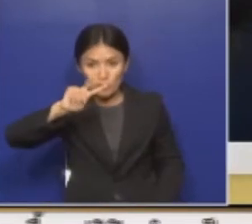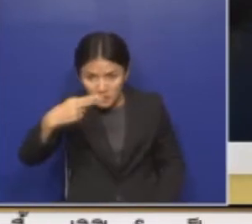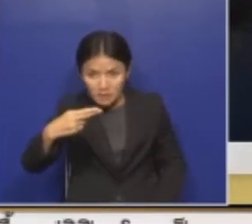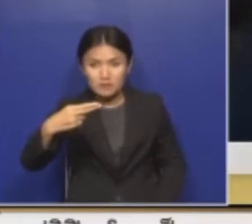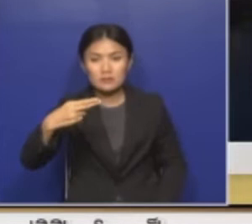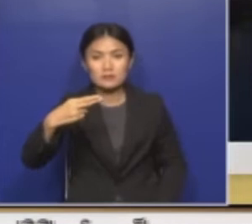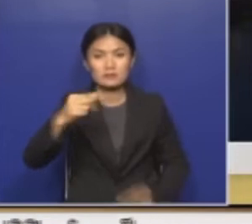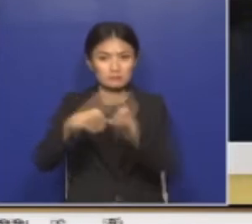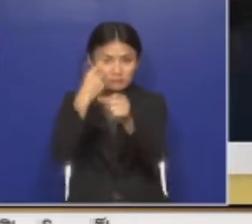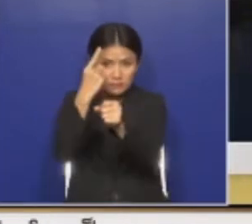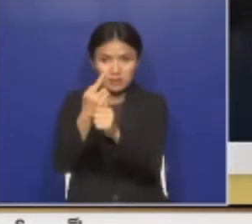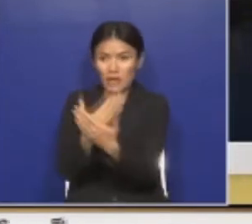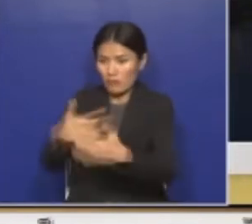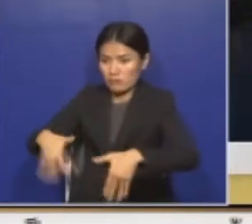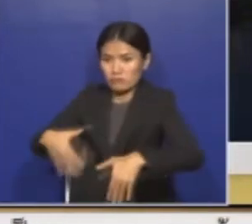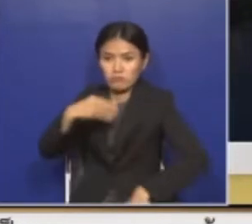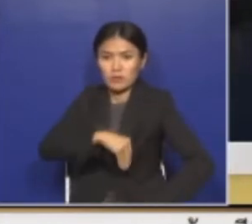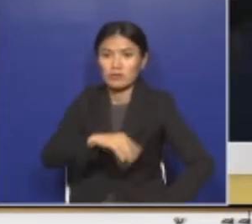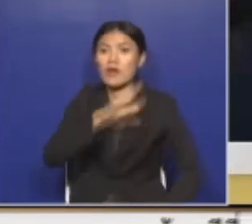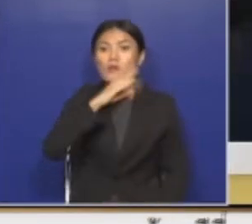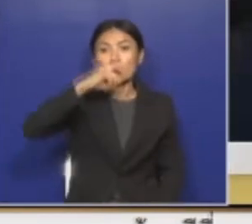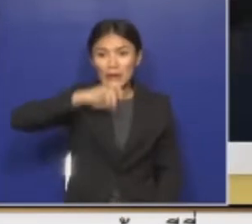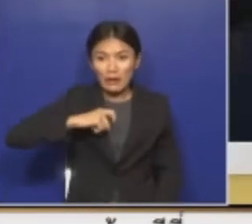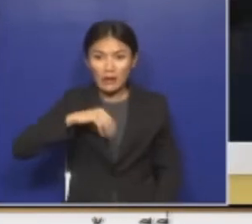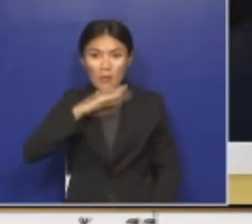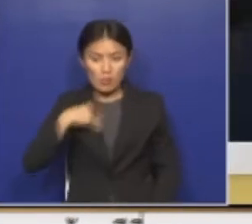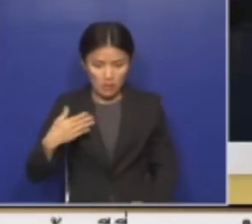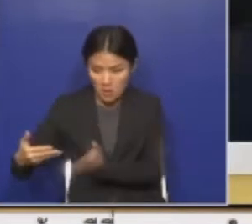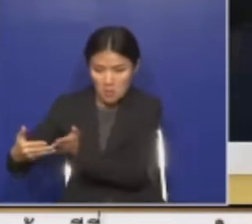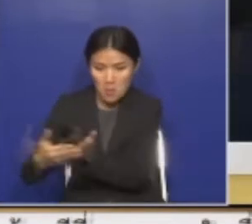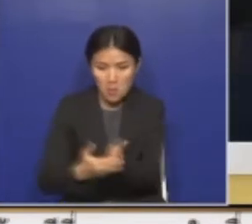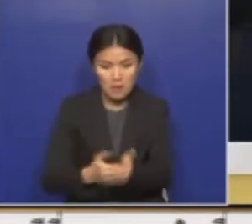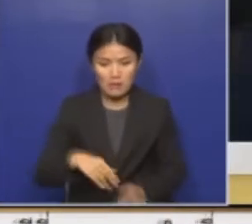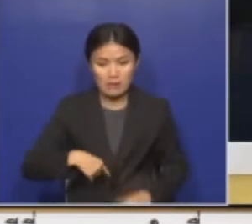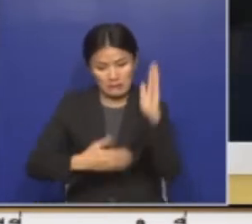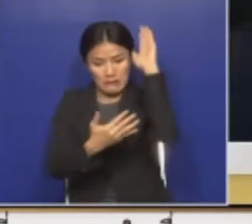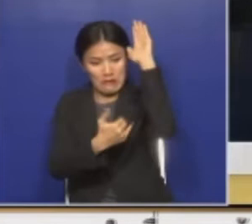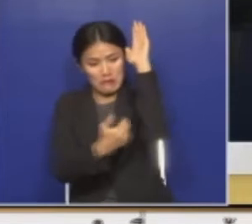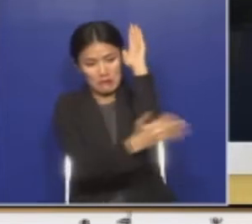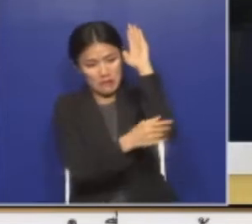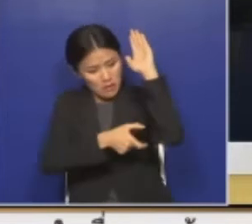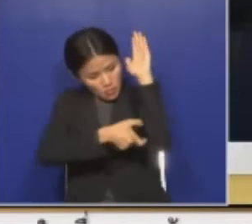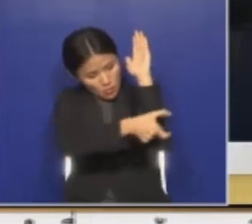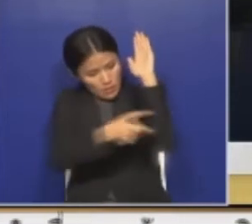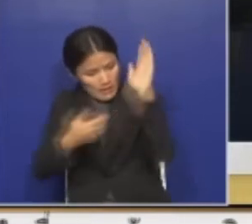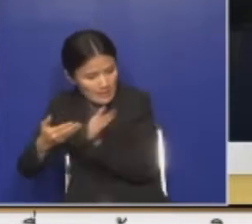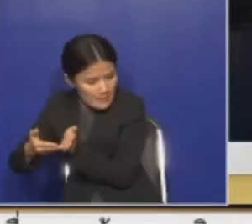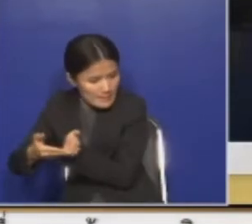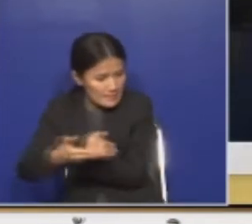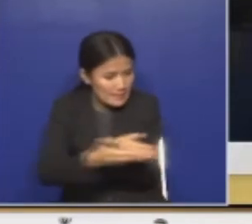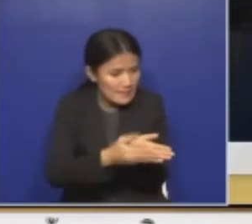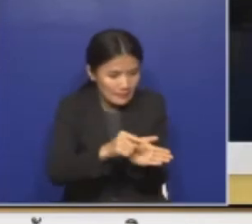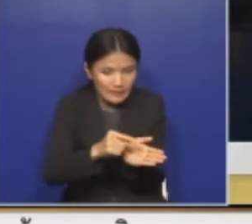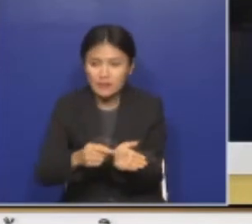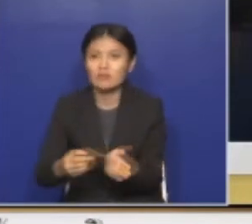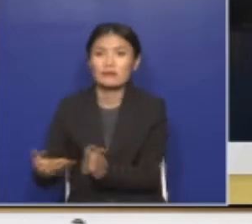ไปมาเนี่ยห้าแสนสมุทรลำถ้าเรามีคลองไทยนะครับรองรับเรือทุกลำได้หมดเลยอ่ะท่าเรือทุกลำจะ